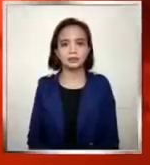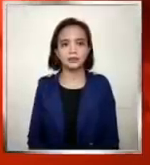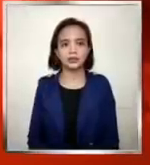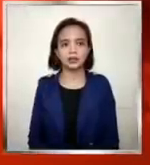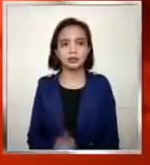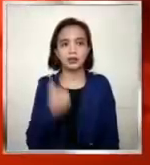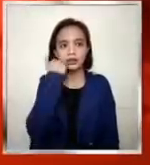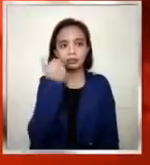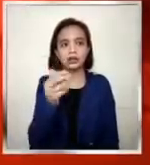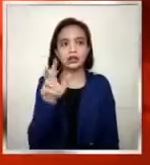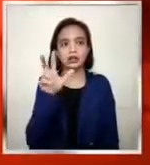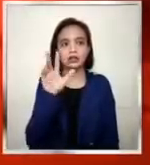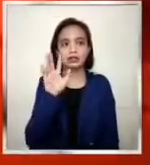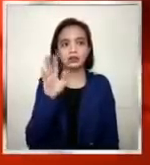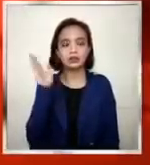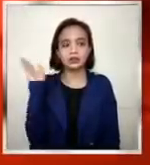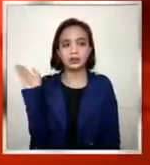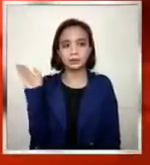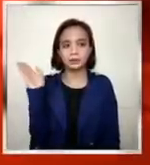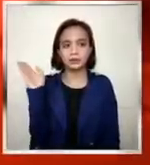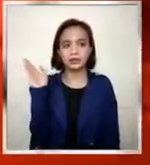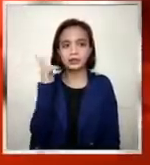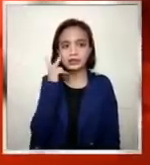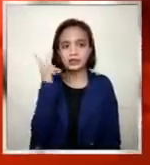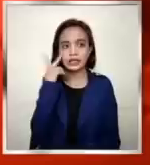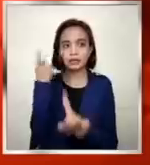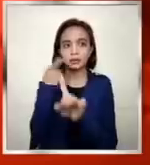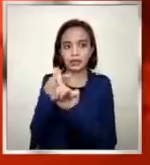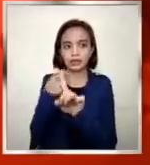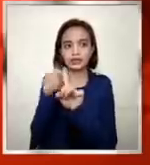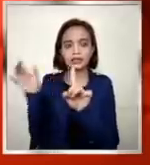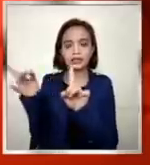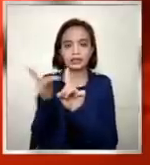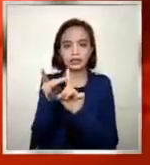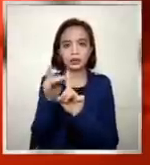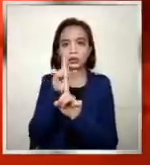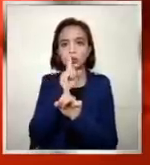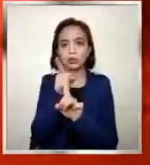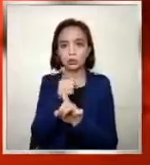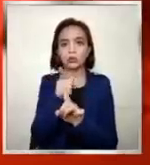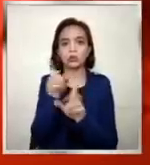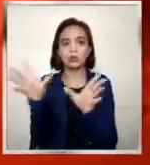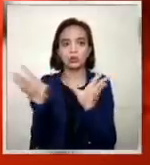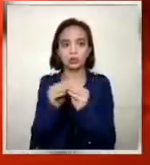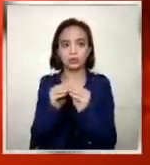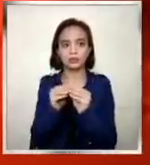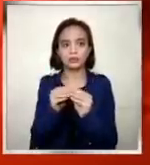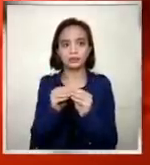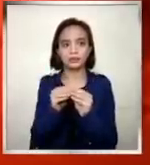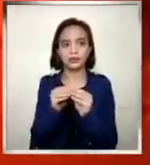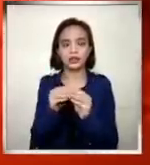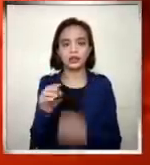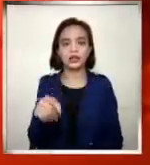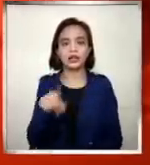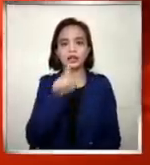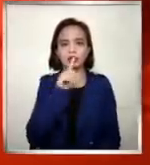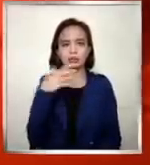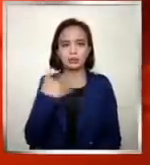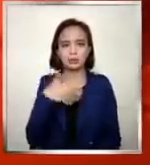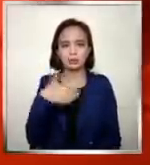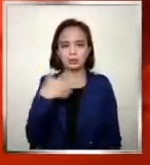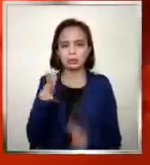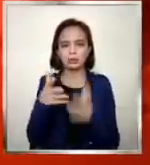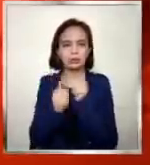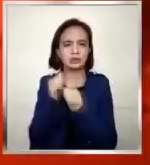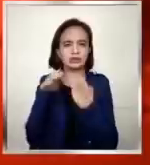27.5% naman ang positivity rate o yung porsyento ng mga nagpo-positibo sa mga tinest. Ito po ang pinakamataas sa positivity rate para sa